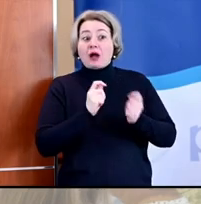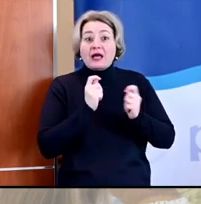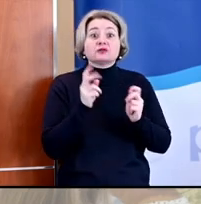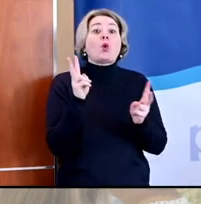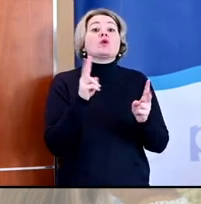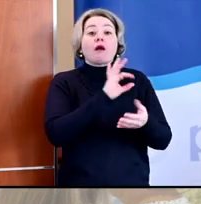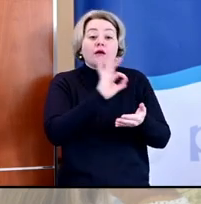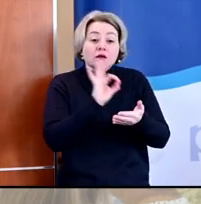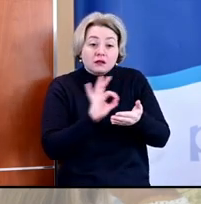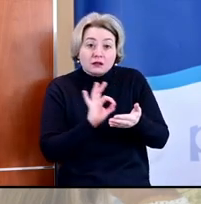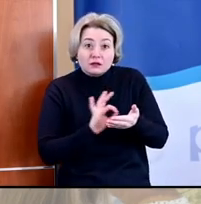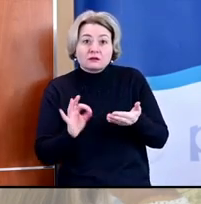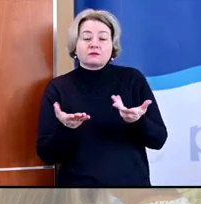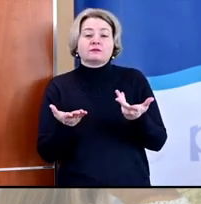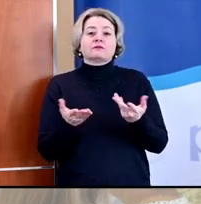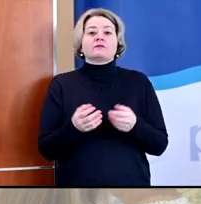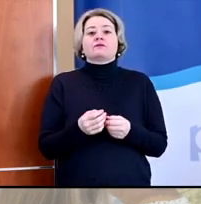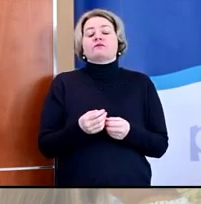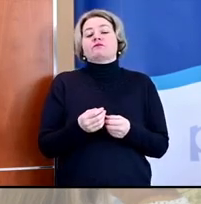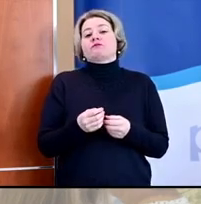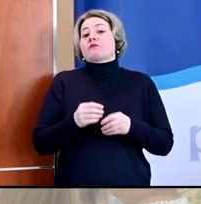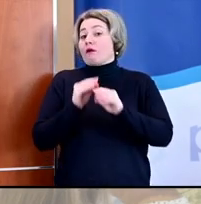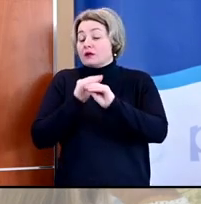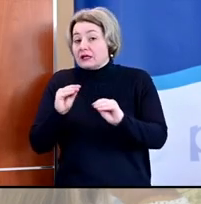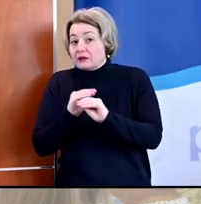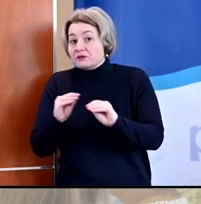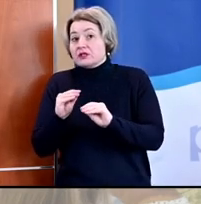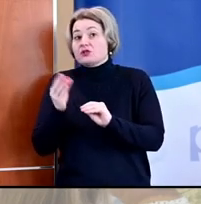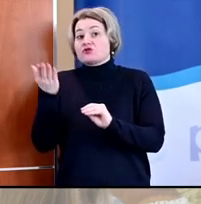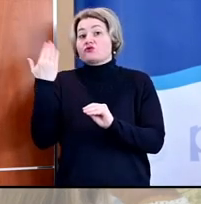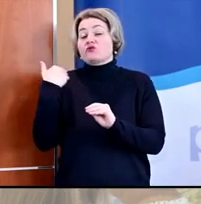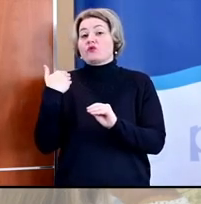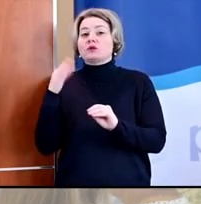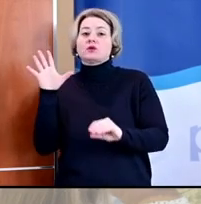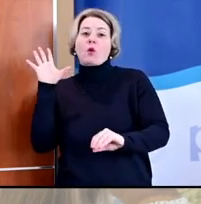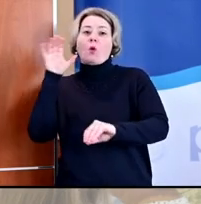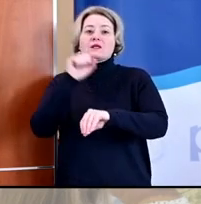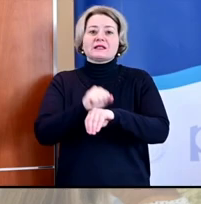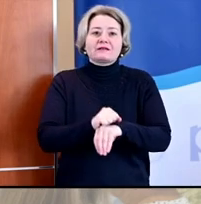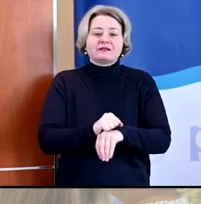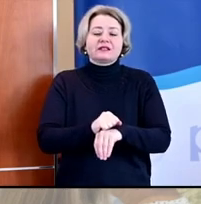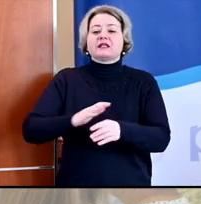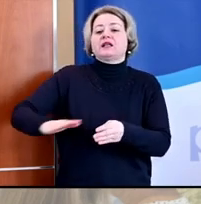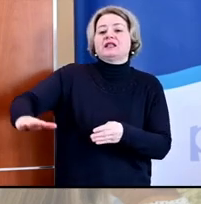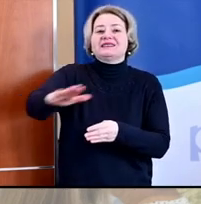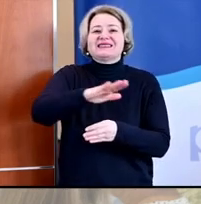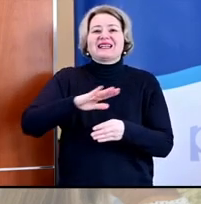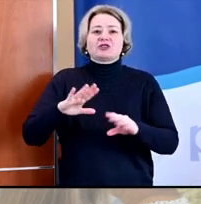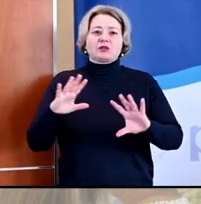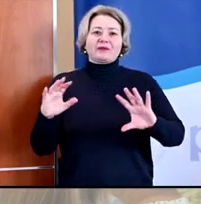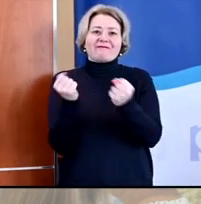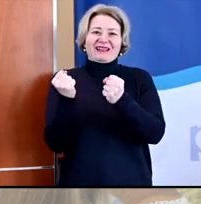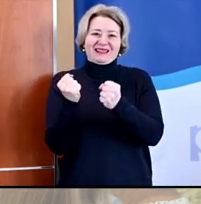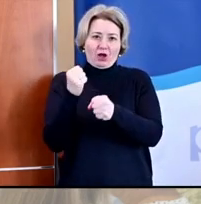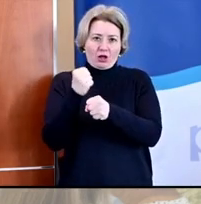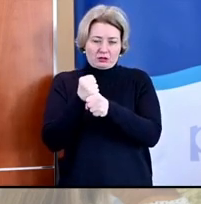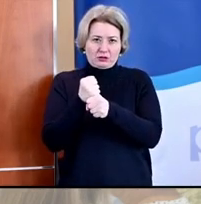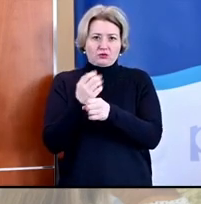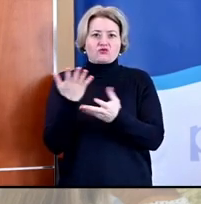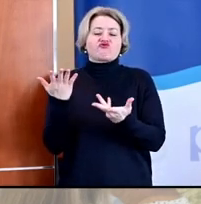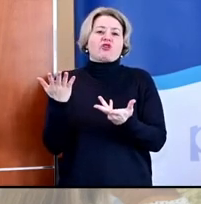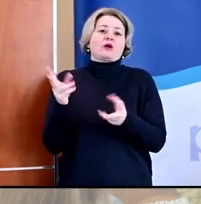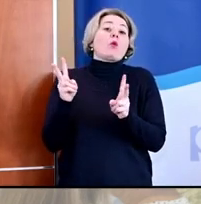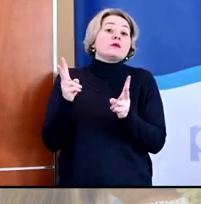ugyanígy voltak olyan képzések amik a a hozzáférhetőség tehát a társadalmi fenntarthatóságról tartottak